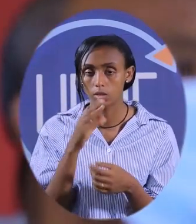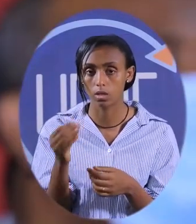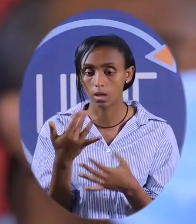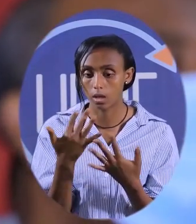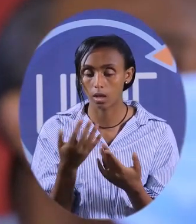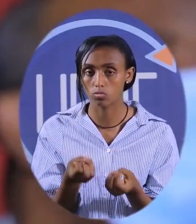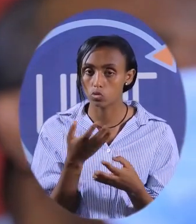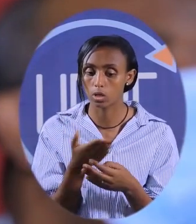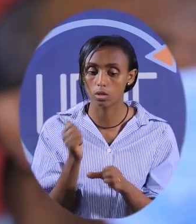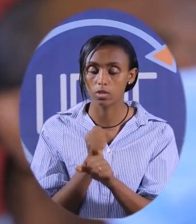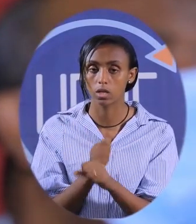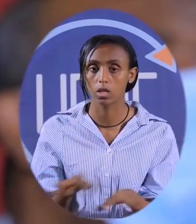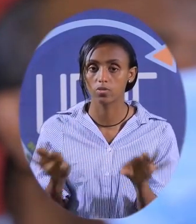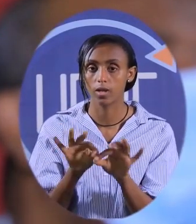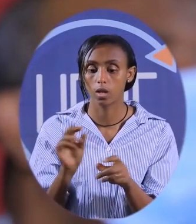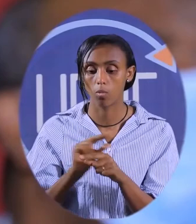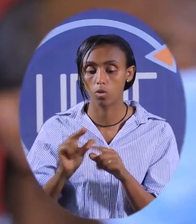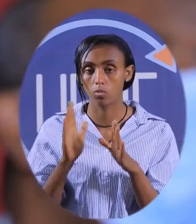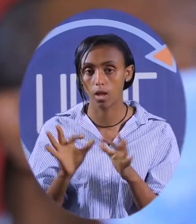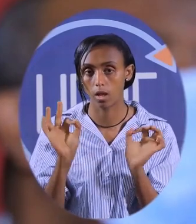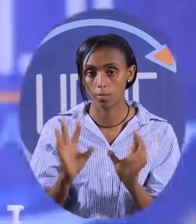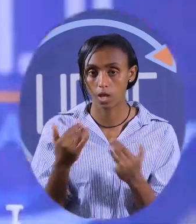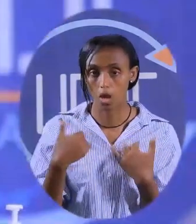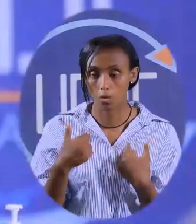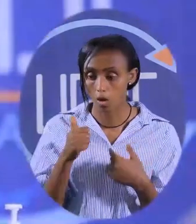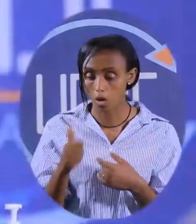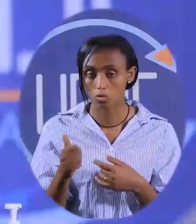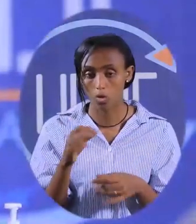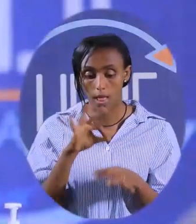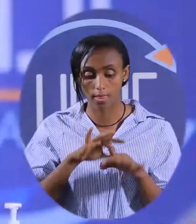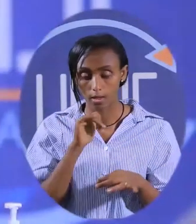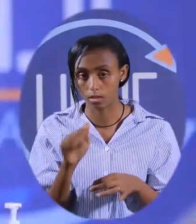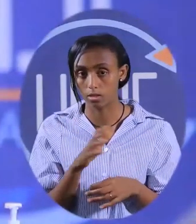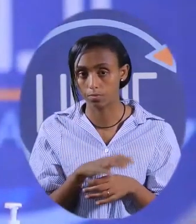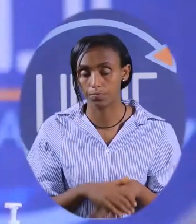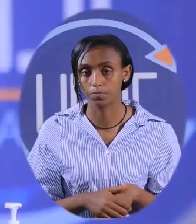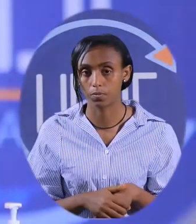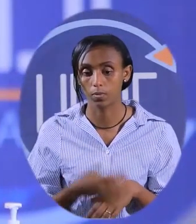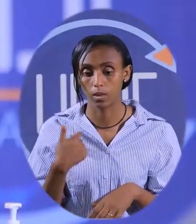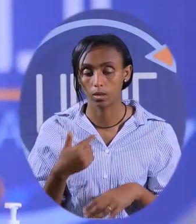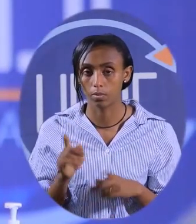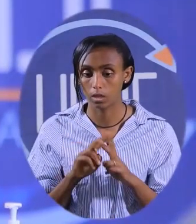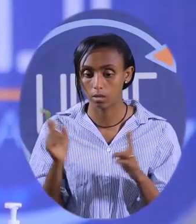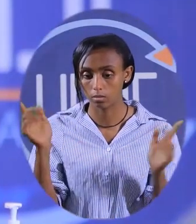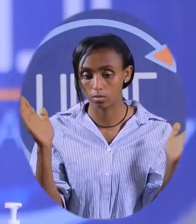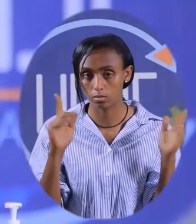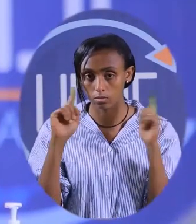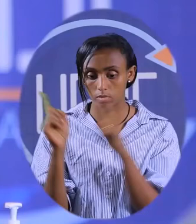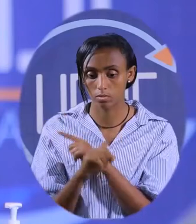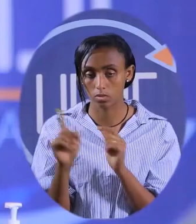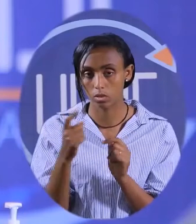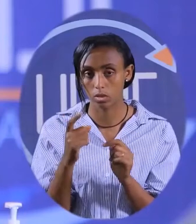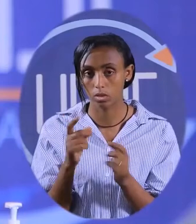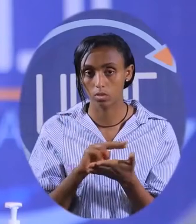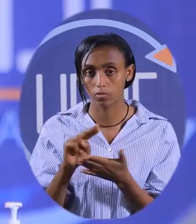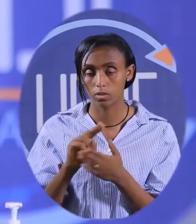እና ገና ማአት ነገር መሰራት አለበት። እና ባለሙያ የለንም ገና ያለው ራሱ ደግሞ ያልተቀጠረማ። እኔ ግራ ገብቶኛል። ዩኒቨርሲቲ መምህር፣